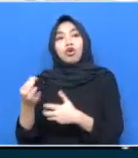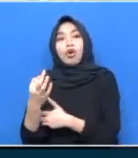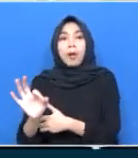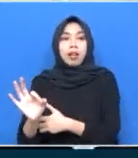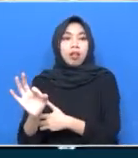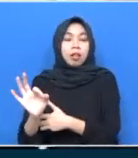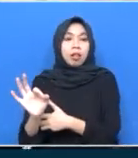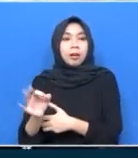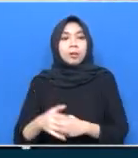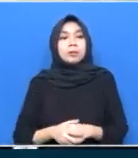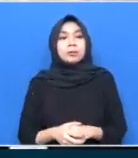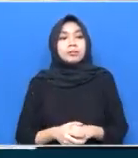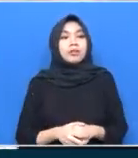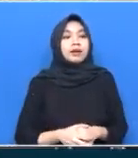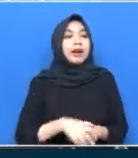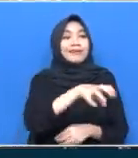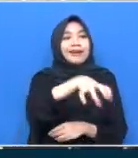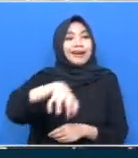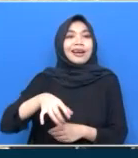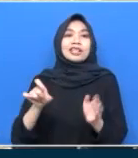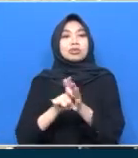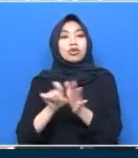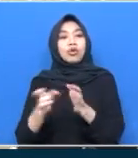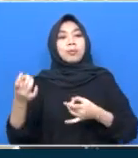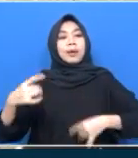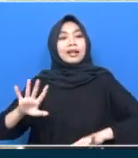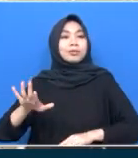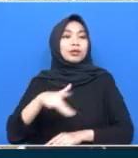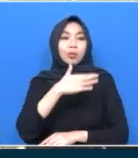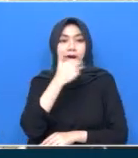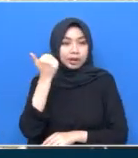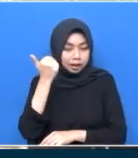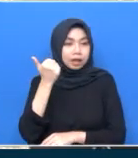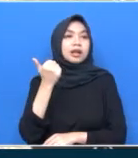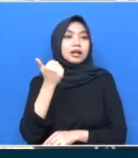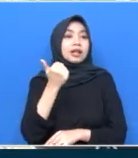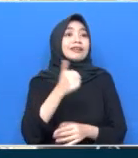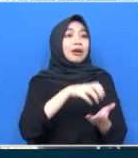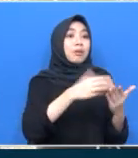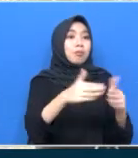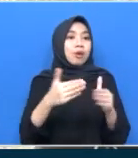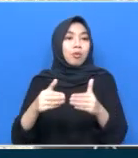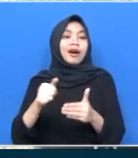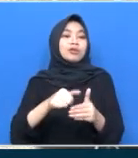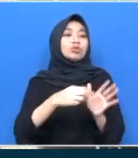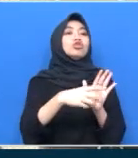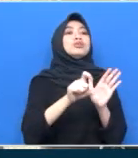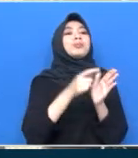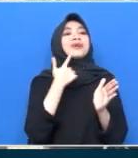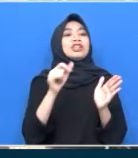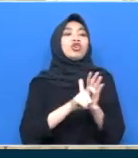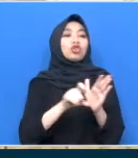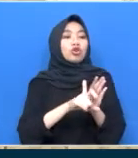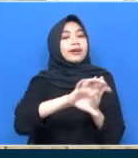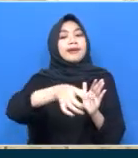juga menyebut kesiapan sejumlah daerah wisata seperti Bali dan Banyuwangi bisa menjadi contoh agar wisata di era